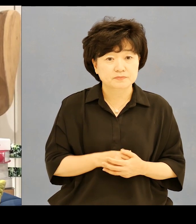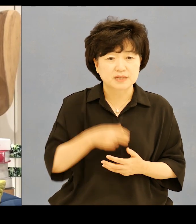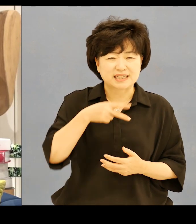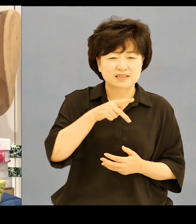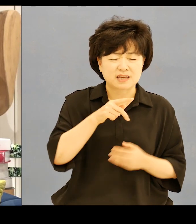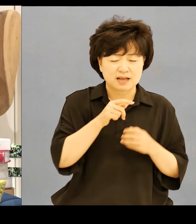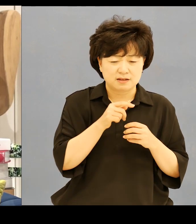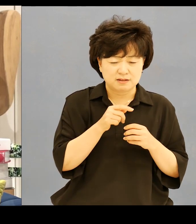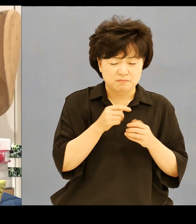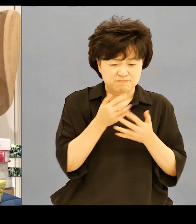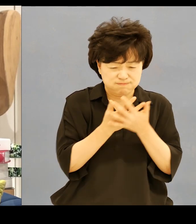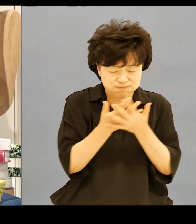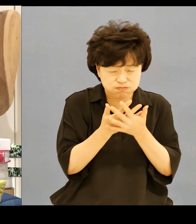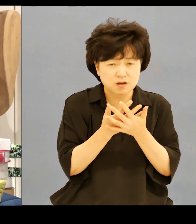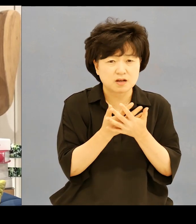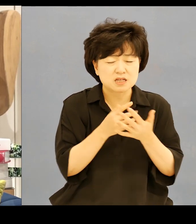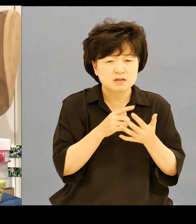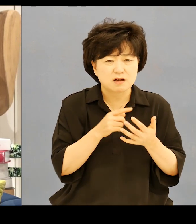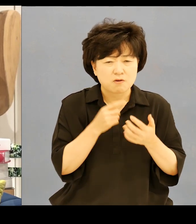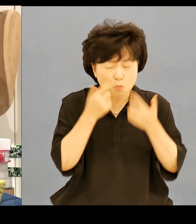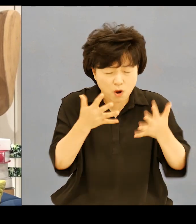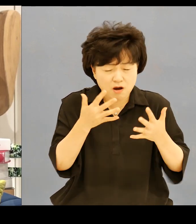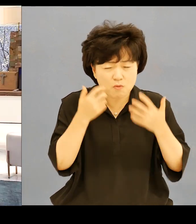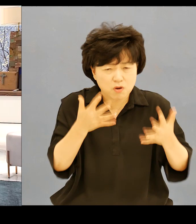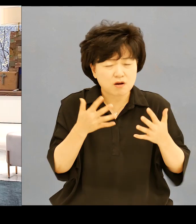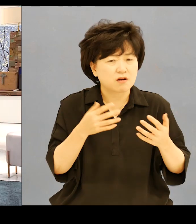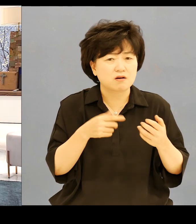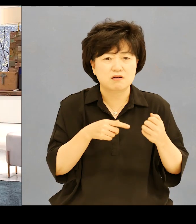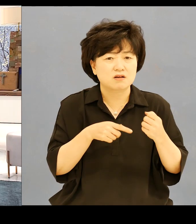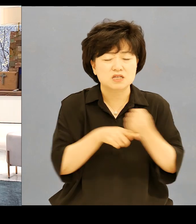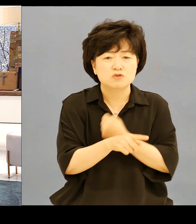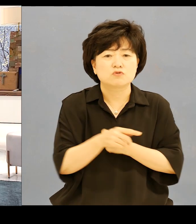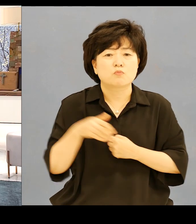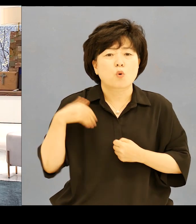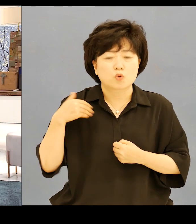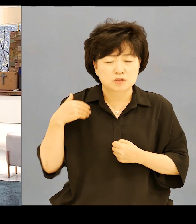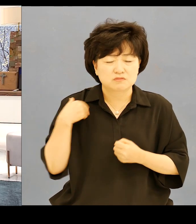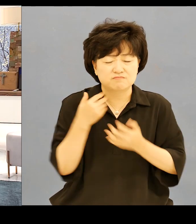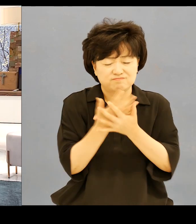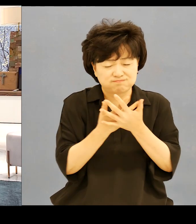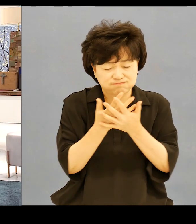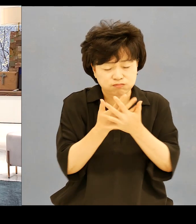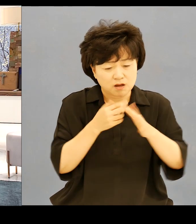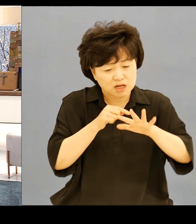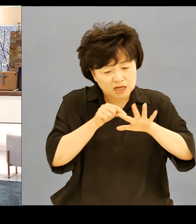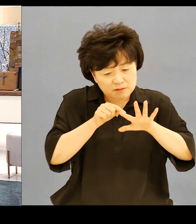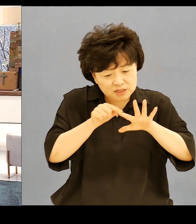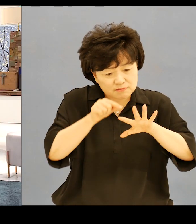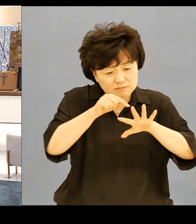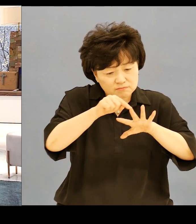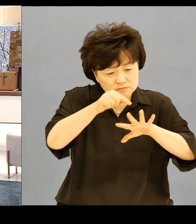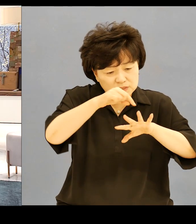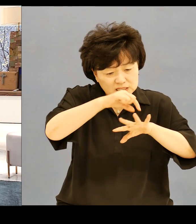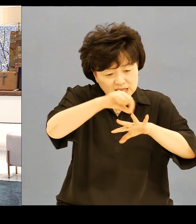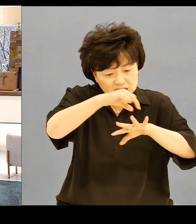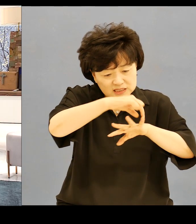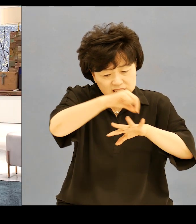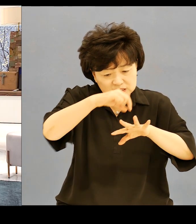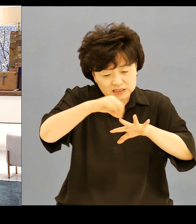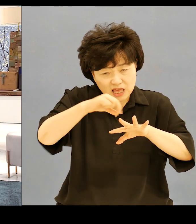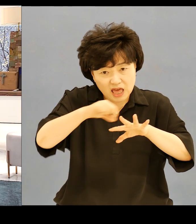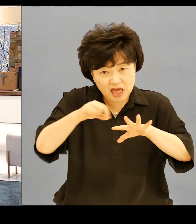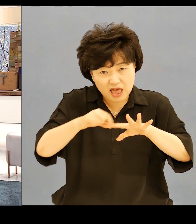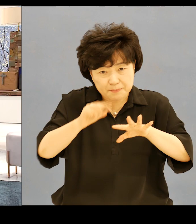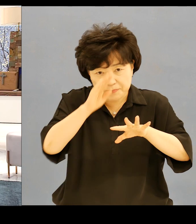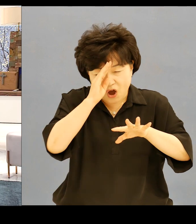상세 불명의 말초 혈관계통의 선천기형이라고 이름이 좀 어려운데 네. 이제 제가 5살 때